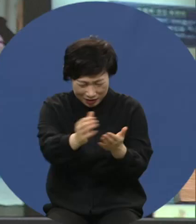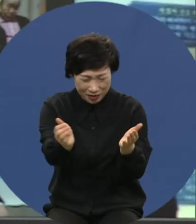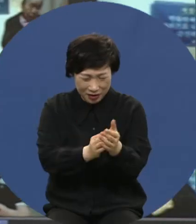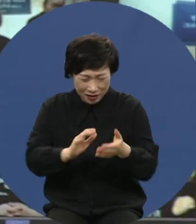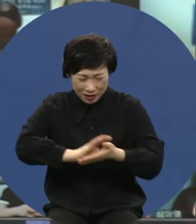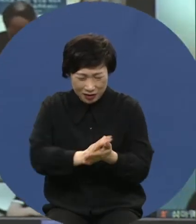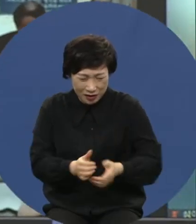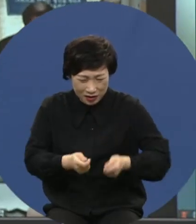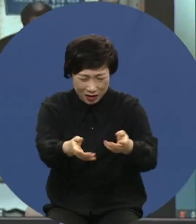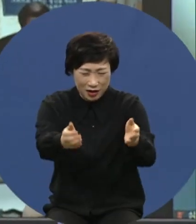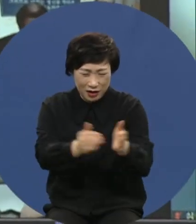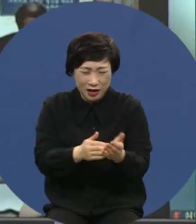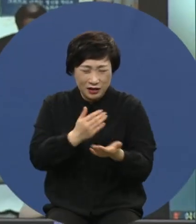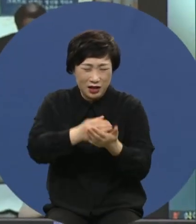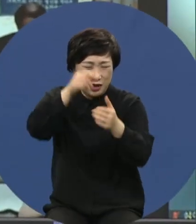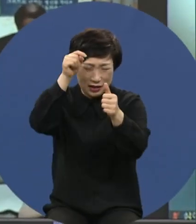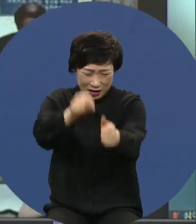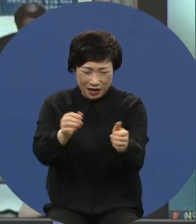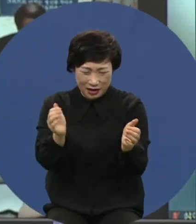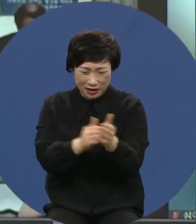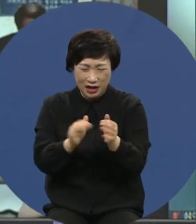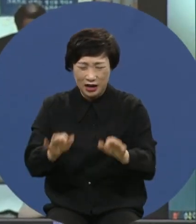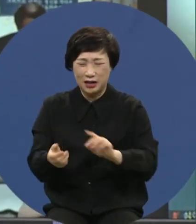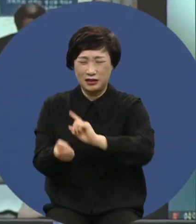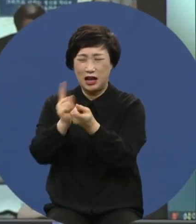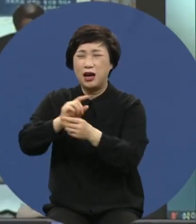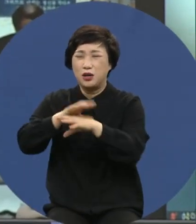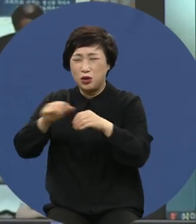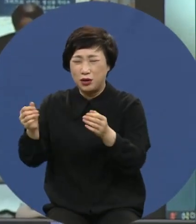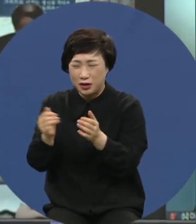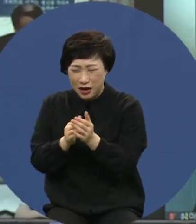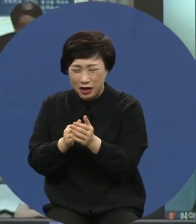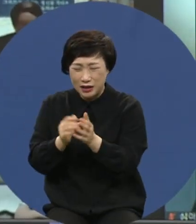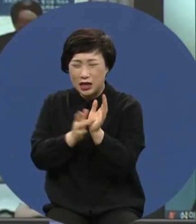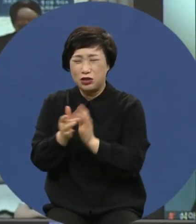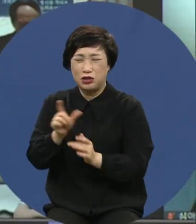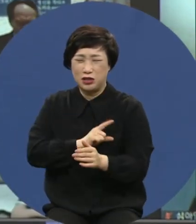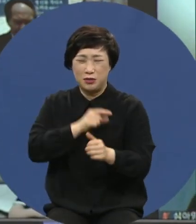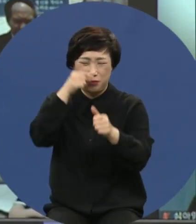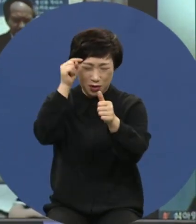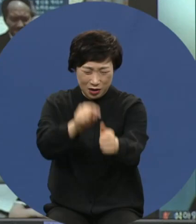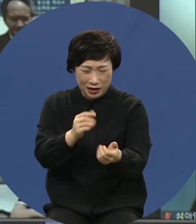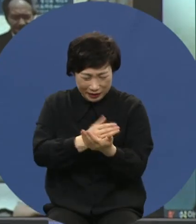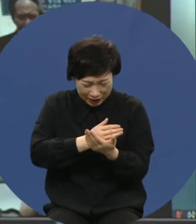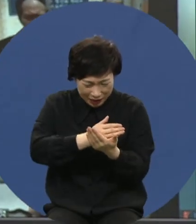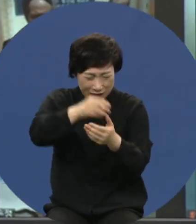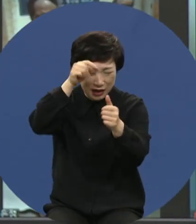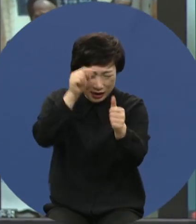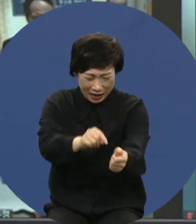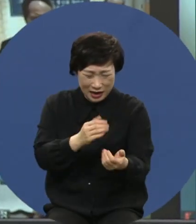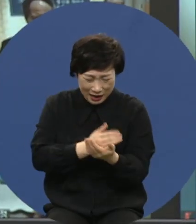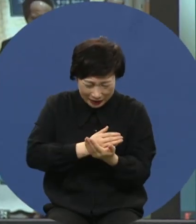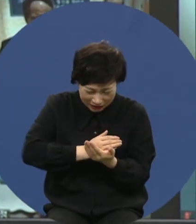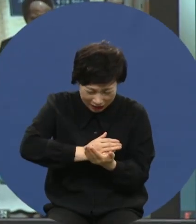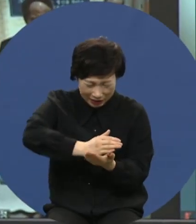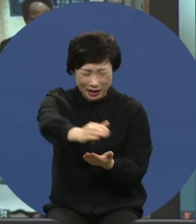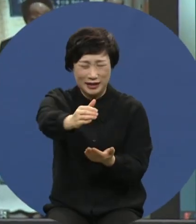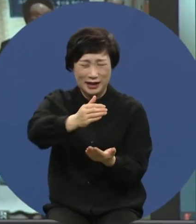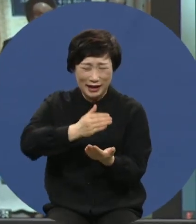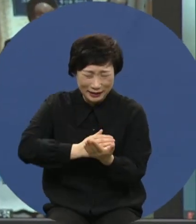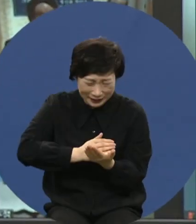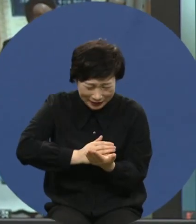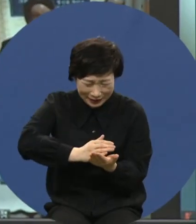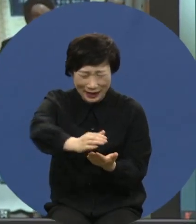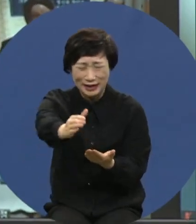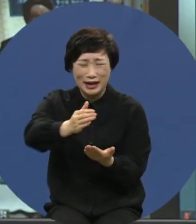너는 떠나갈지어다. 계속하신 예수 이름으로 명령하노니 떠나가라. 떠나가라.